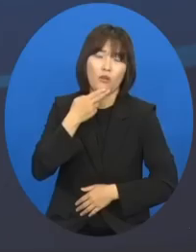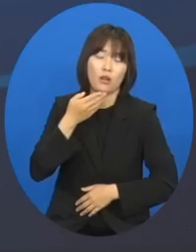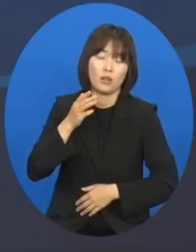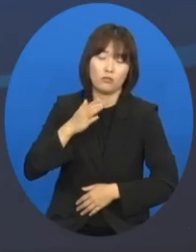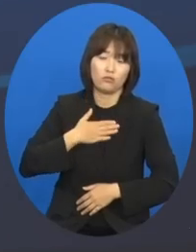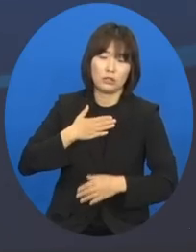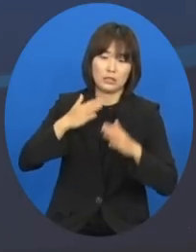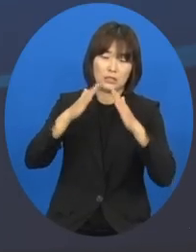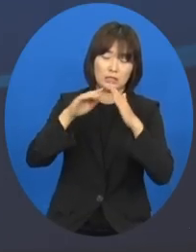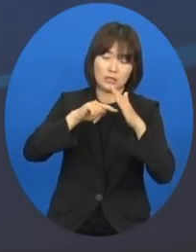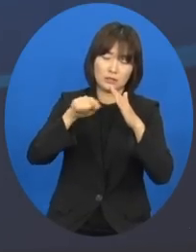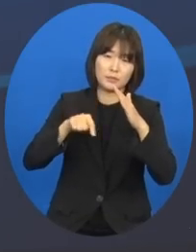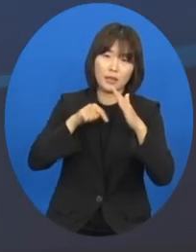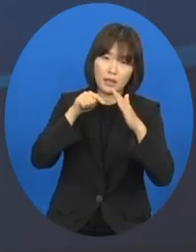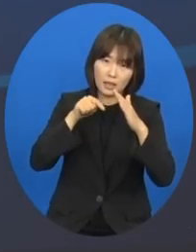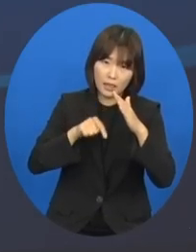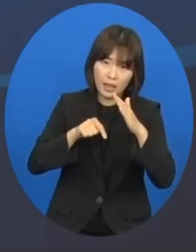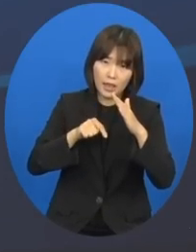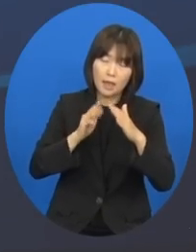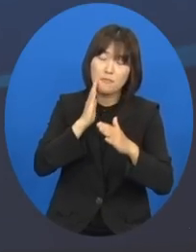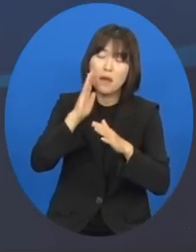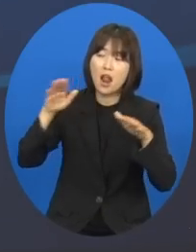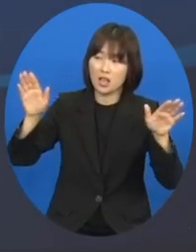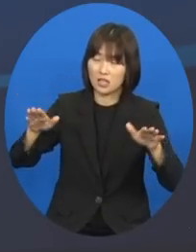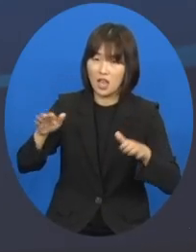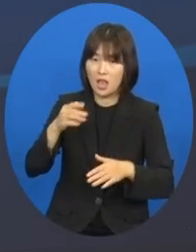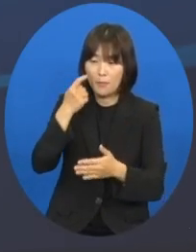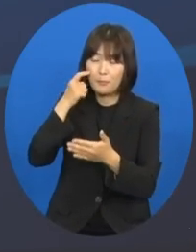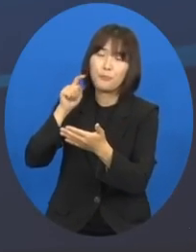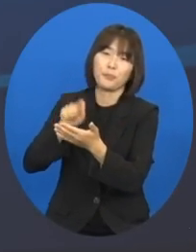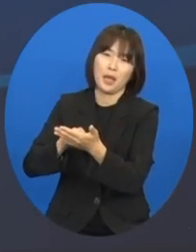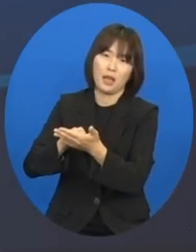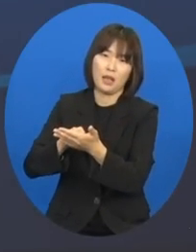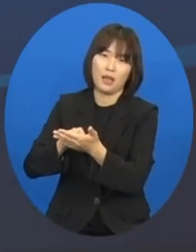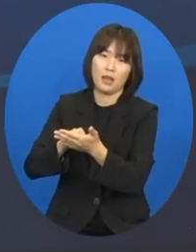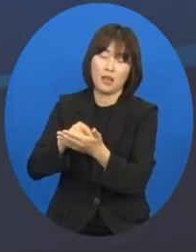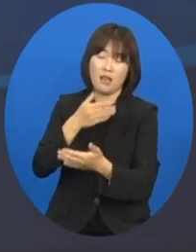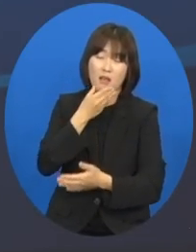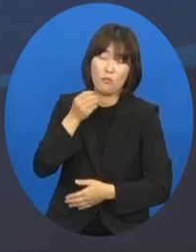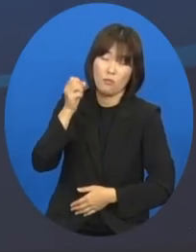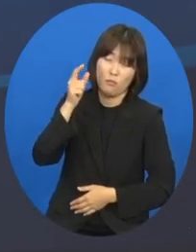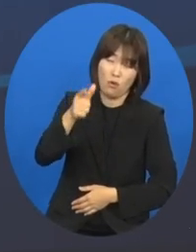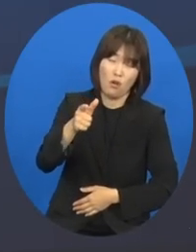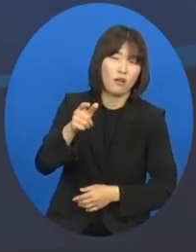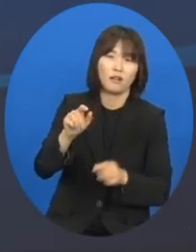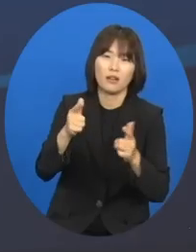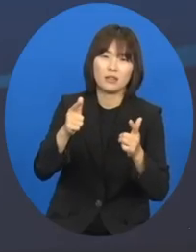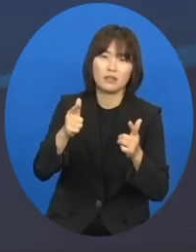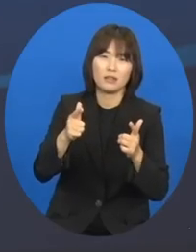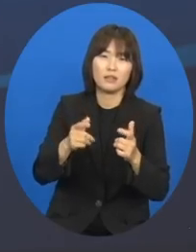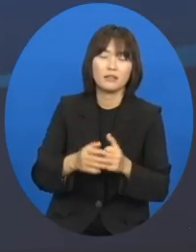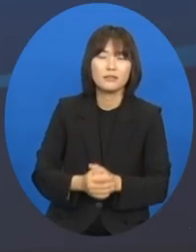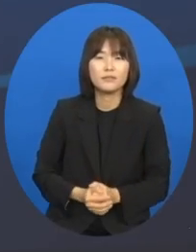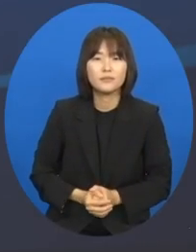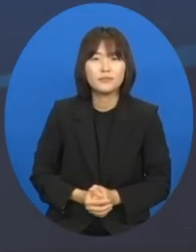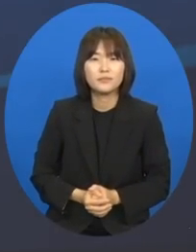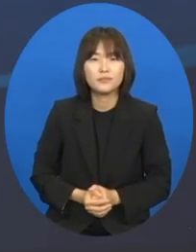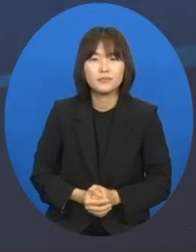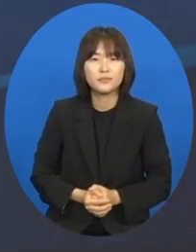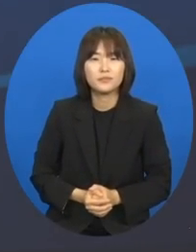파랑새가 있는 거야 행복은 멀리 있지 않습니다 그런데 행복을 내가